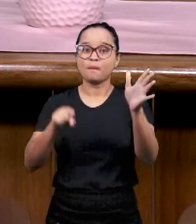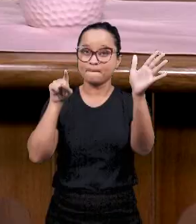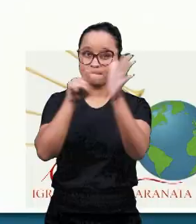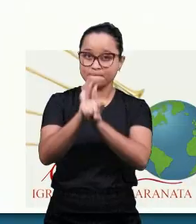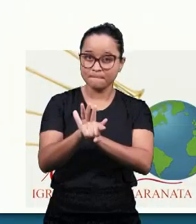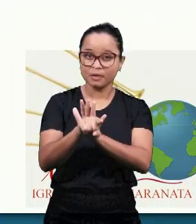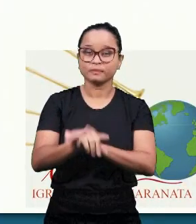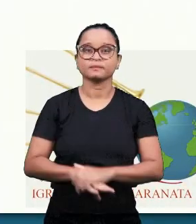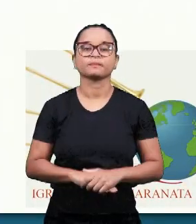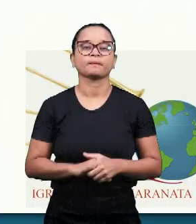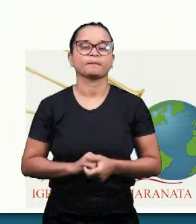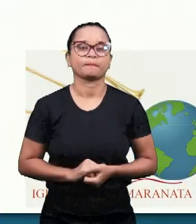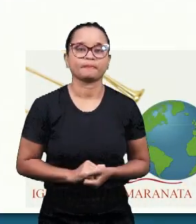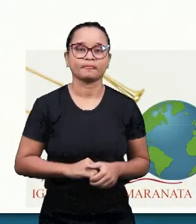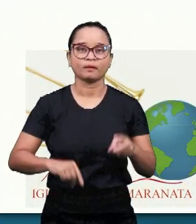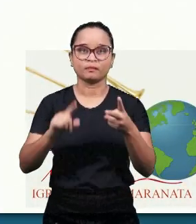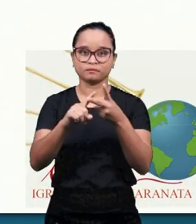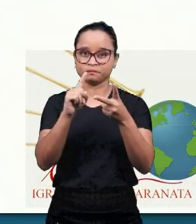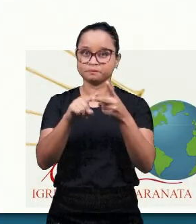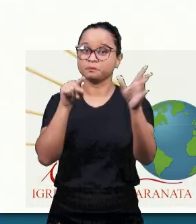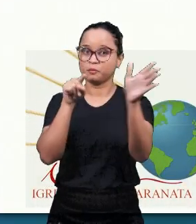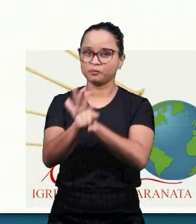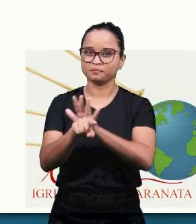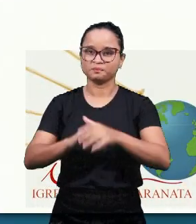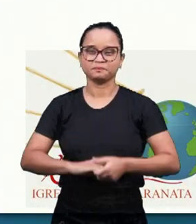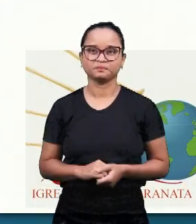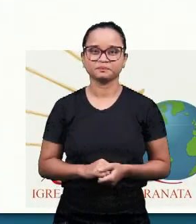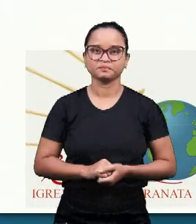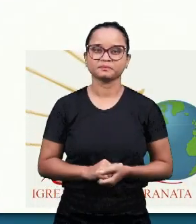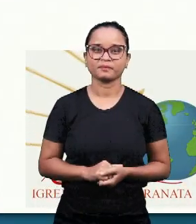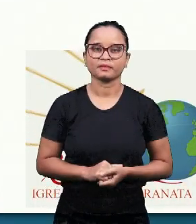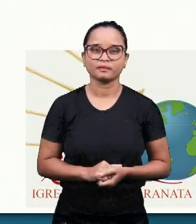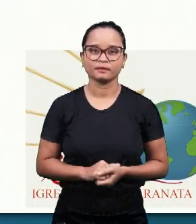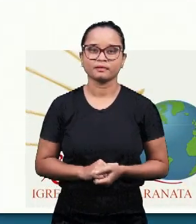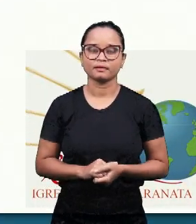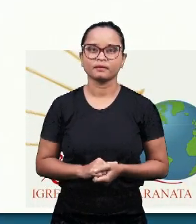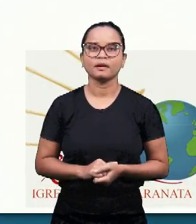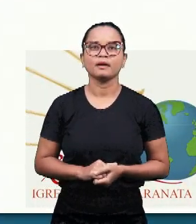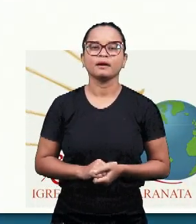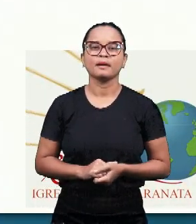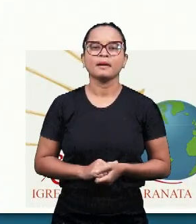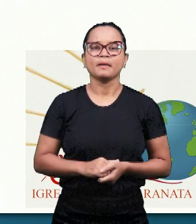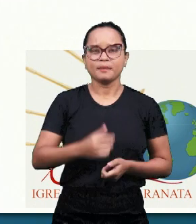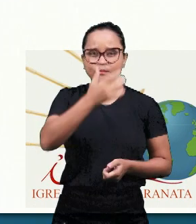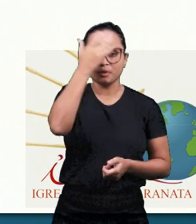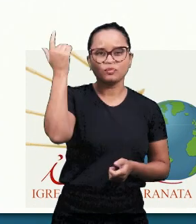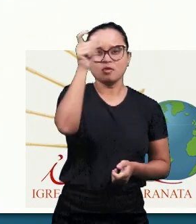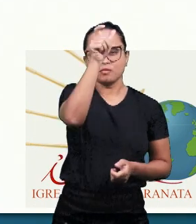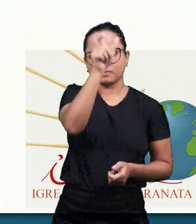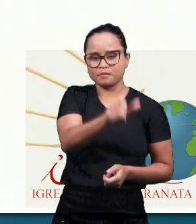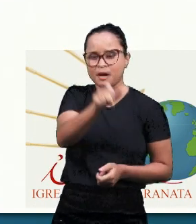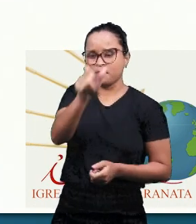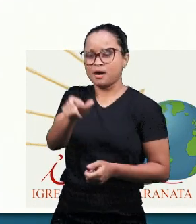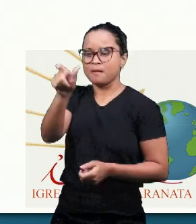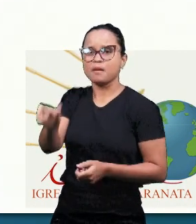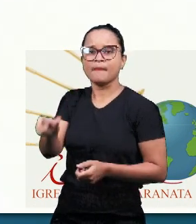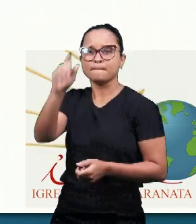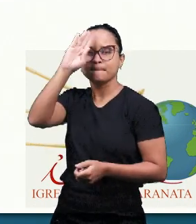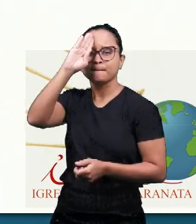deuxième question nous dit, question 2, quels étaient les principaux participants,